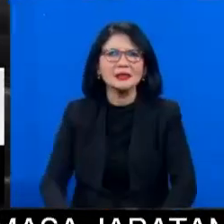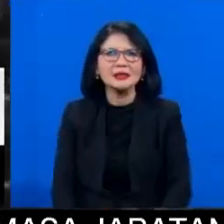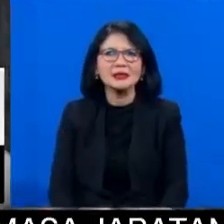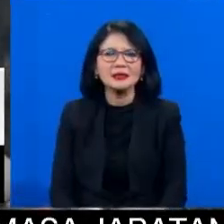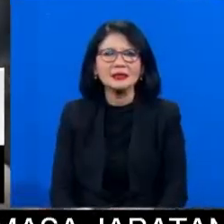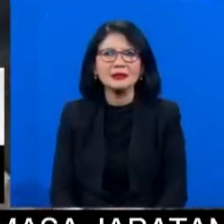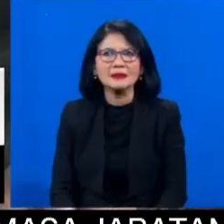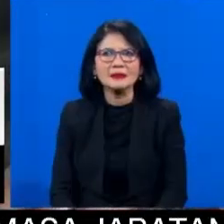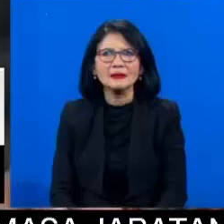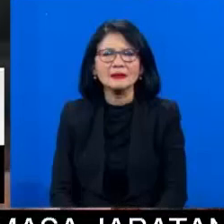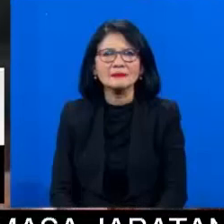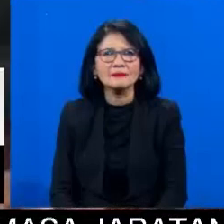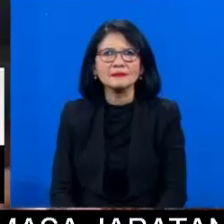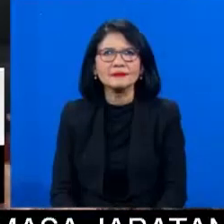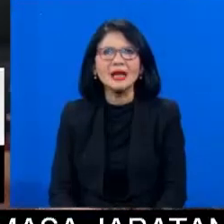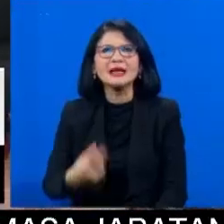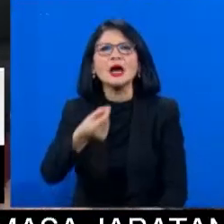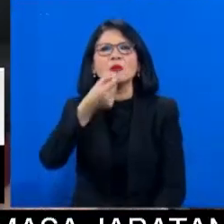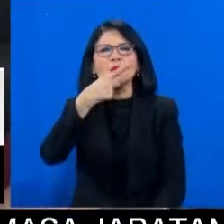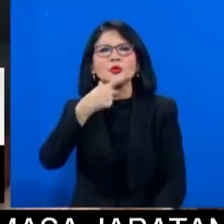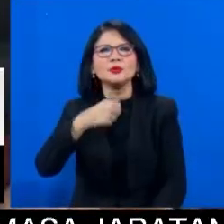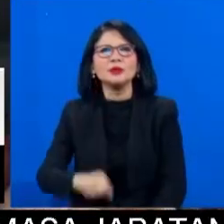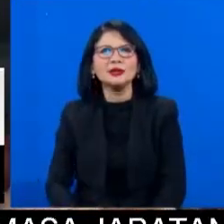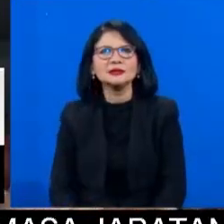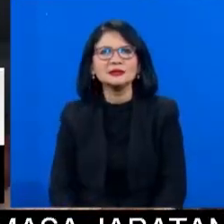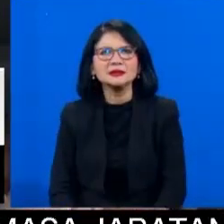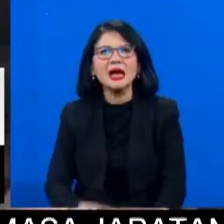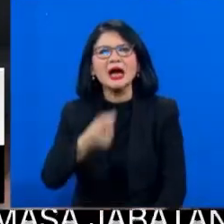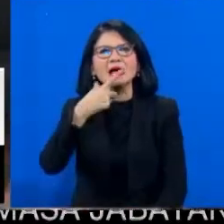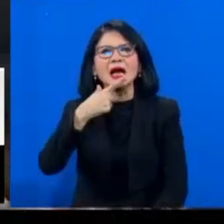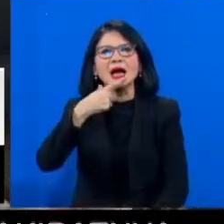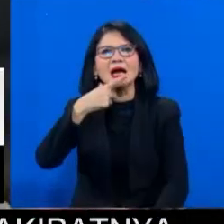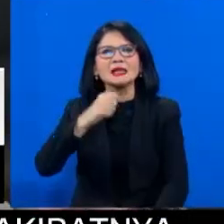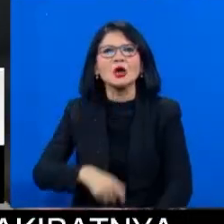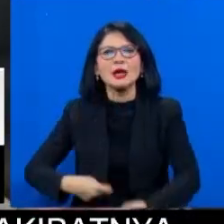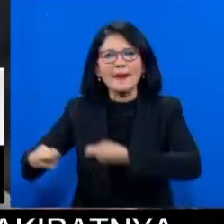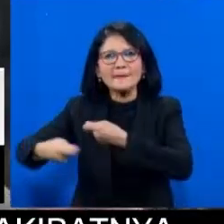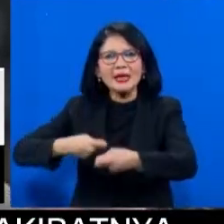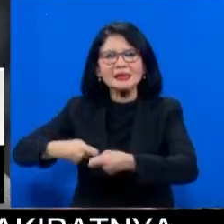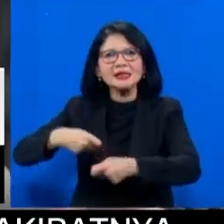Penyalahgunaan narkotika oleh seorang manajer artis,